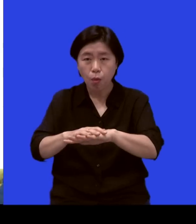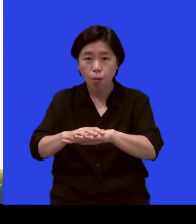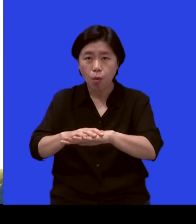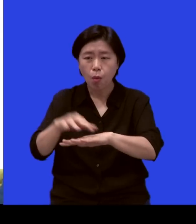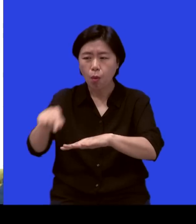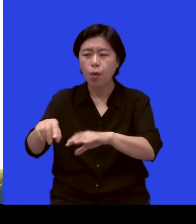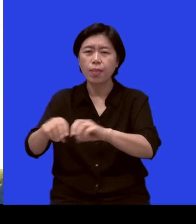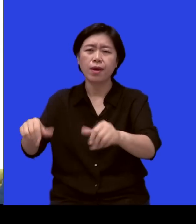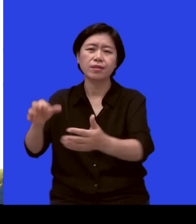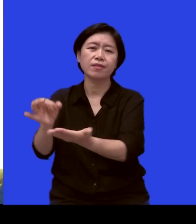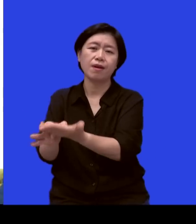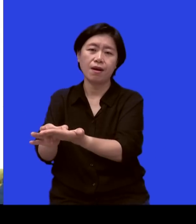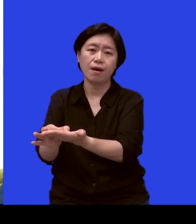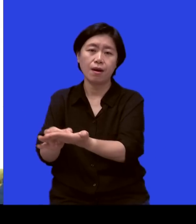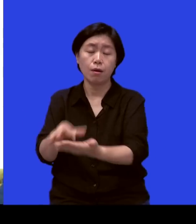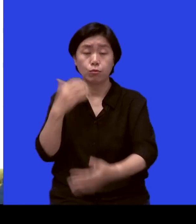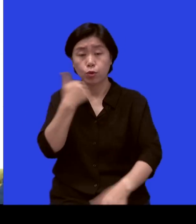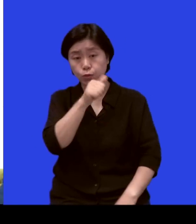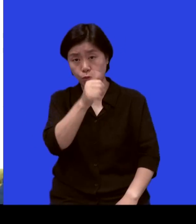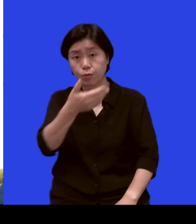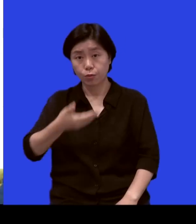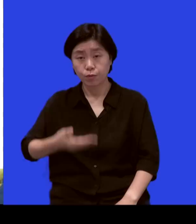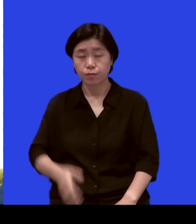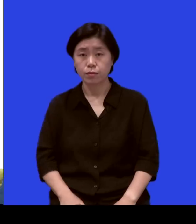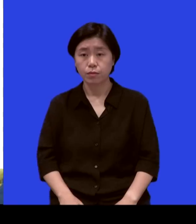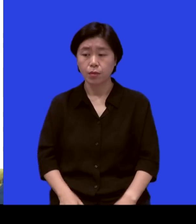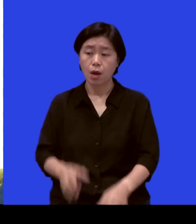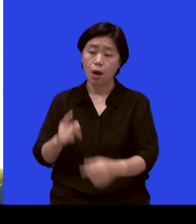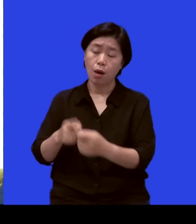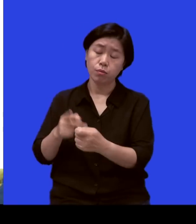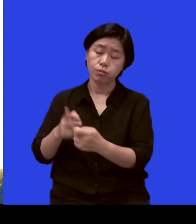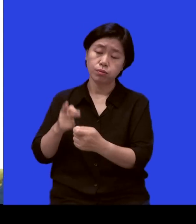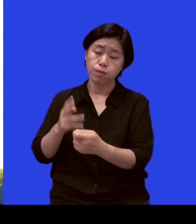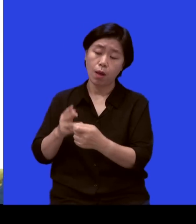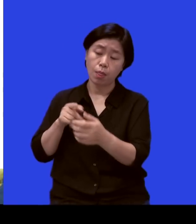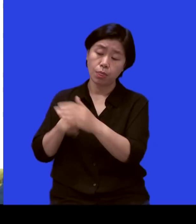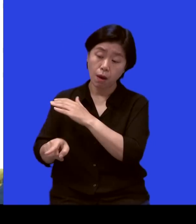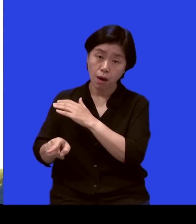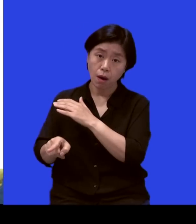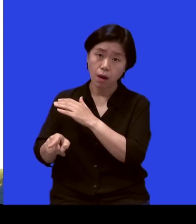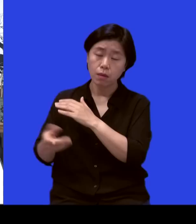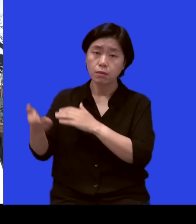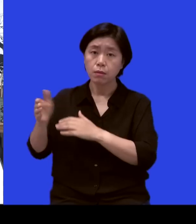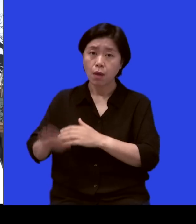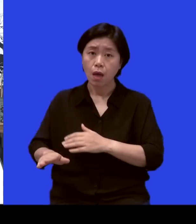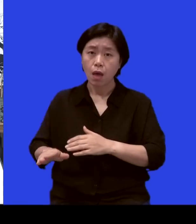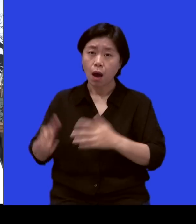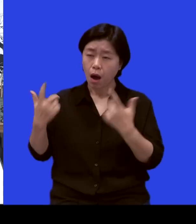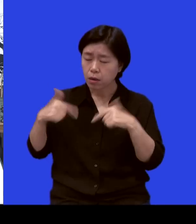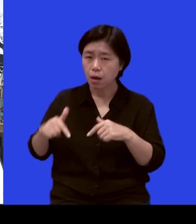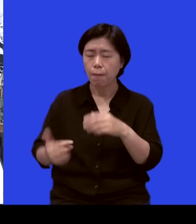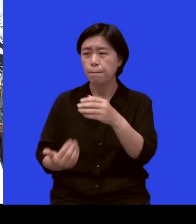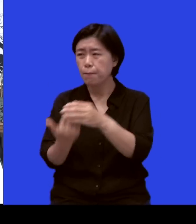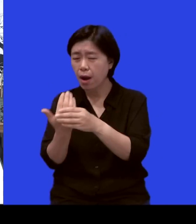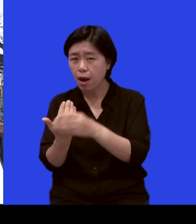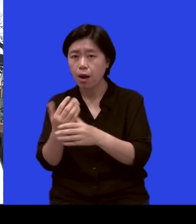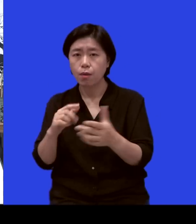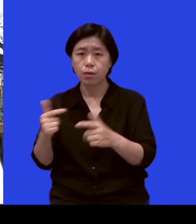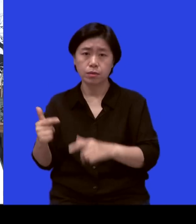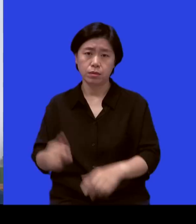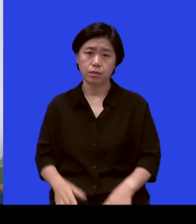해줬어요. 이제 거기를 이제 3번에 걸쳐서 갔는데 갈 때마다 뭐 차가 빠진다든지 뭐 사고가 좀 나더라고요. 그래서